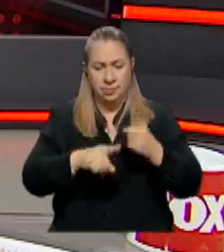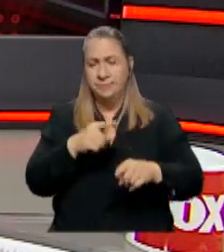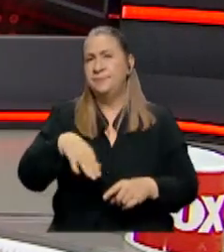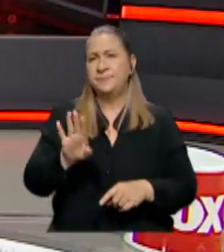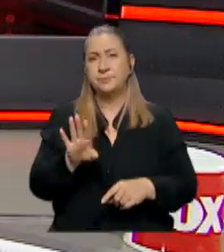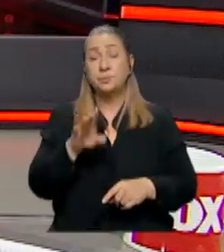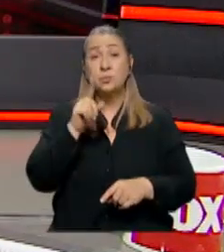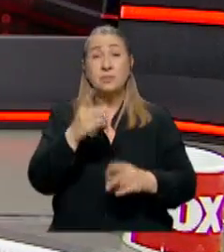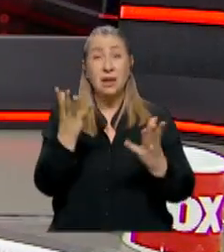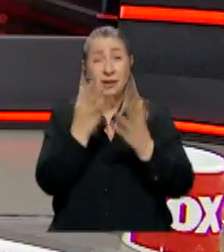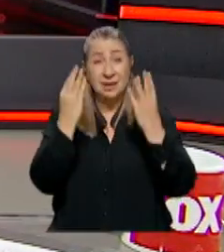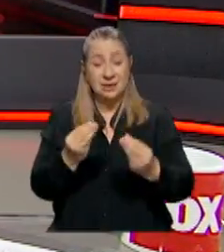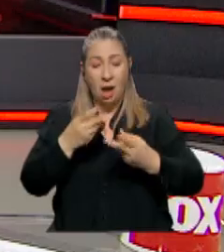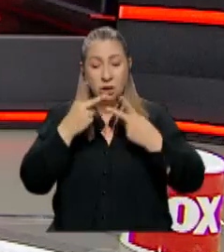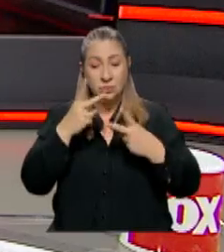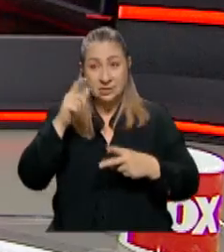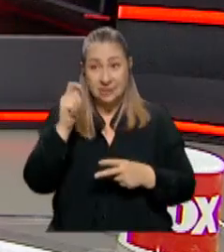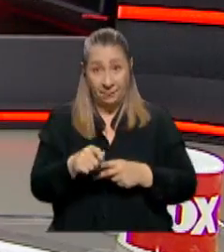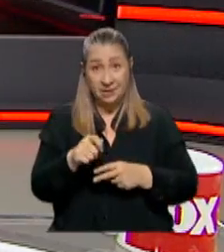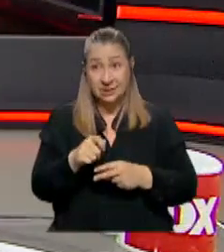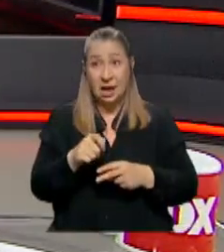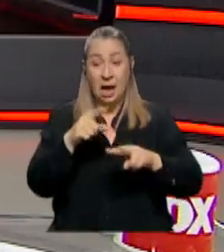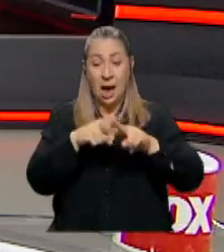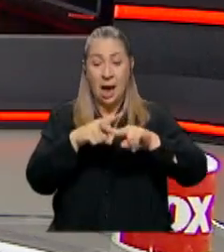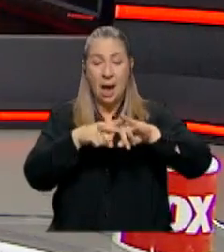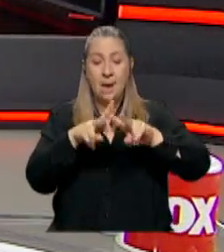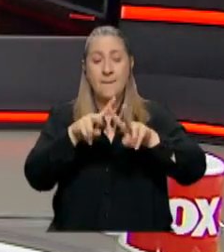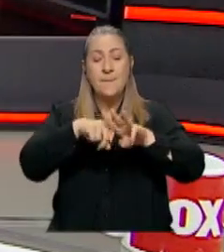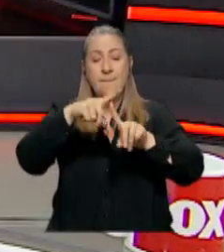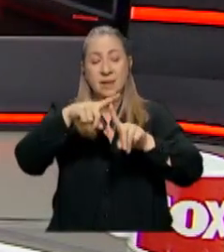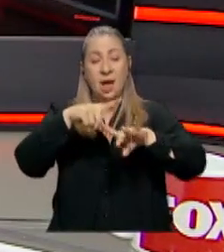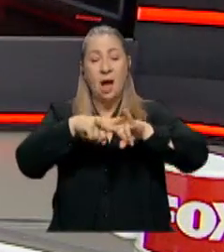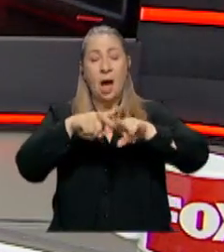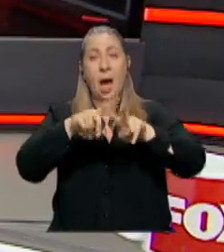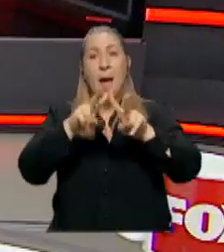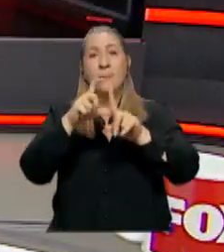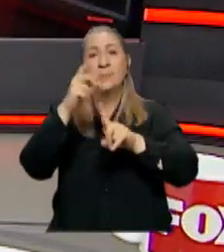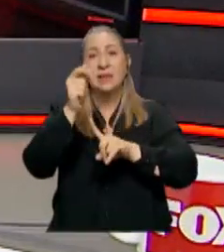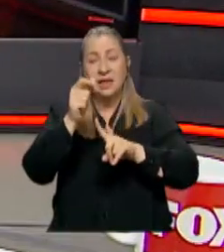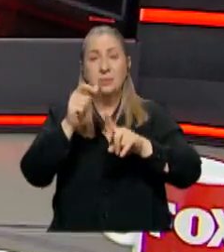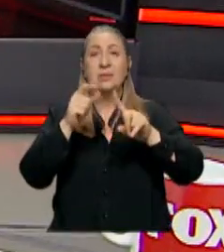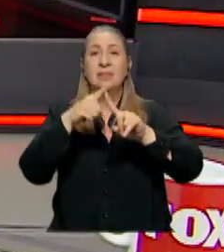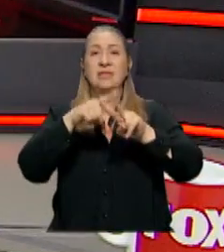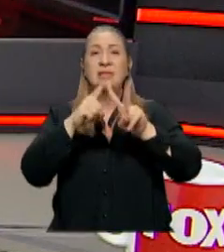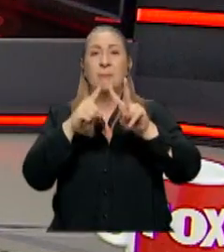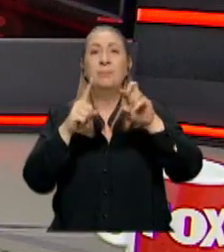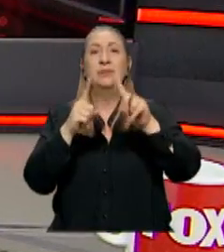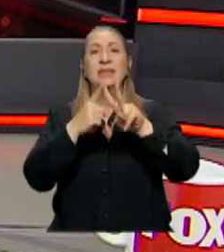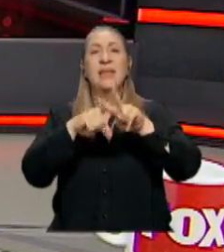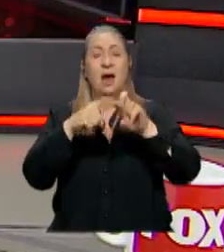değil. Bunun en iyi tarifini yapan Ahmet Hamdi Tanpınar'dır. Saatleri Ayarlama Enstitüsü'nün hemen